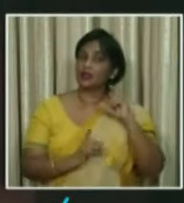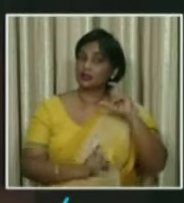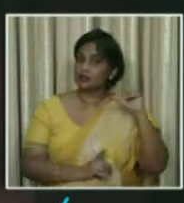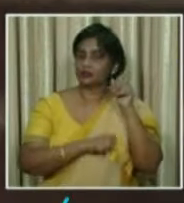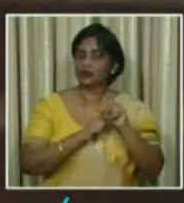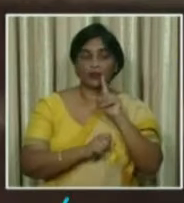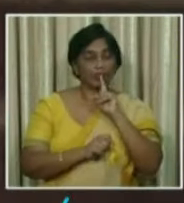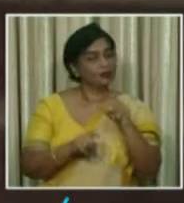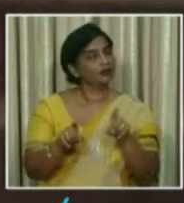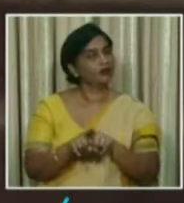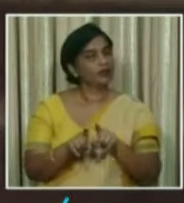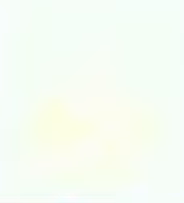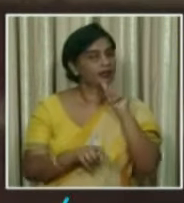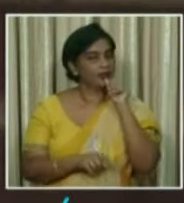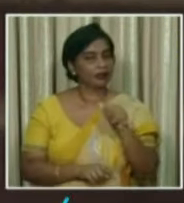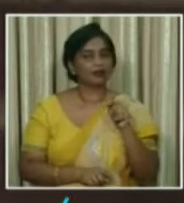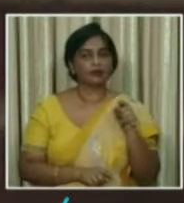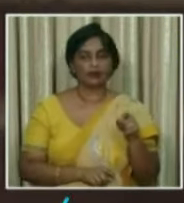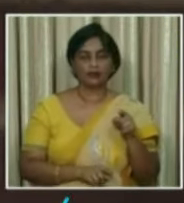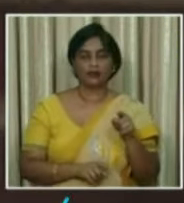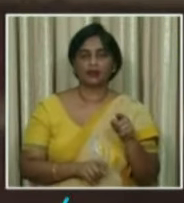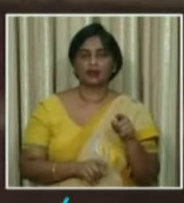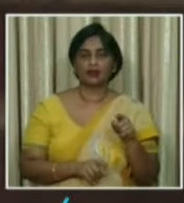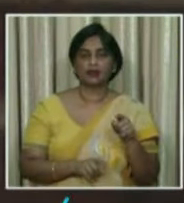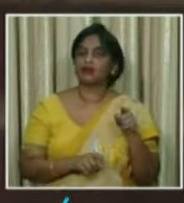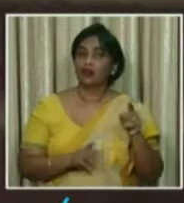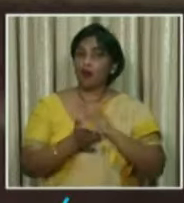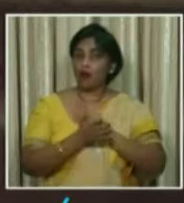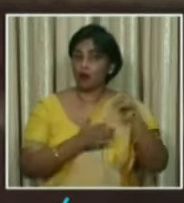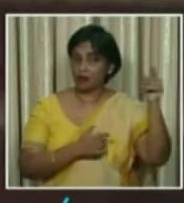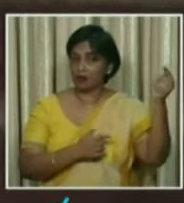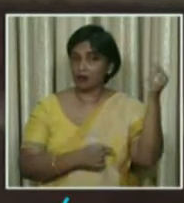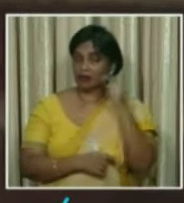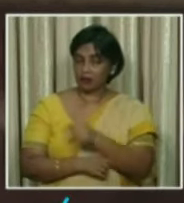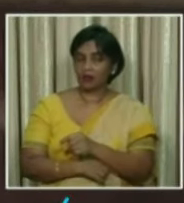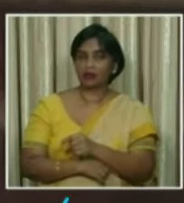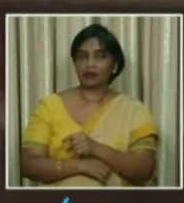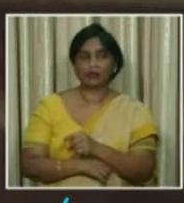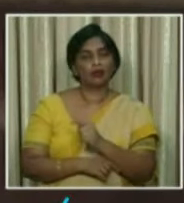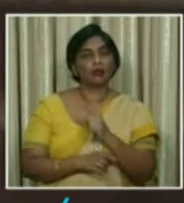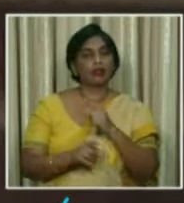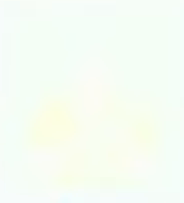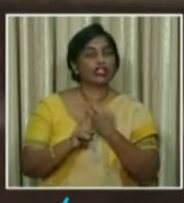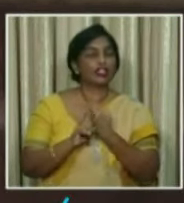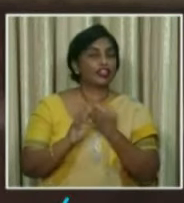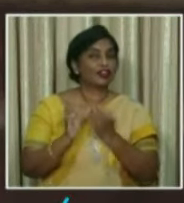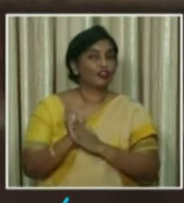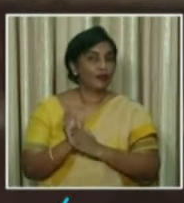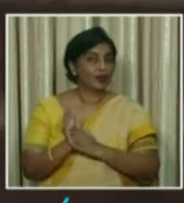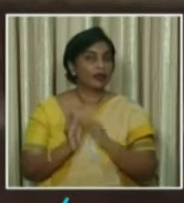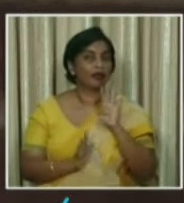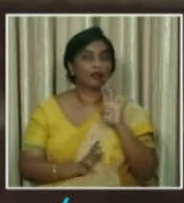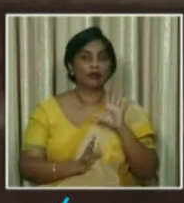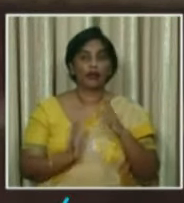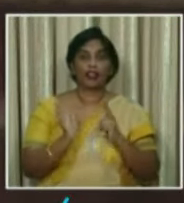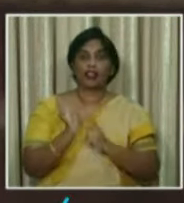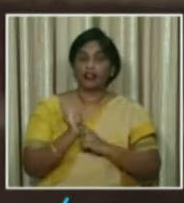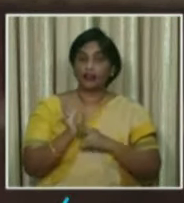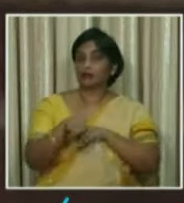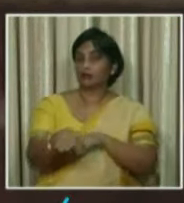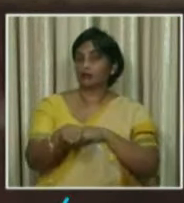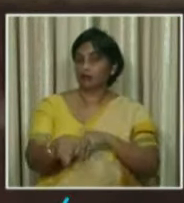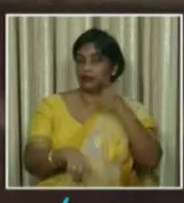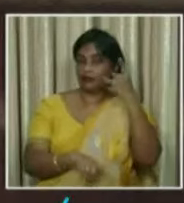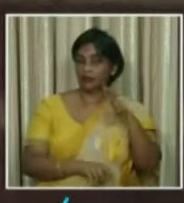පිළි අරගෙන තිබෙනවා. ඇත්තටම මේ බ්‍රුක්ලින් බ්‍රිජ් මැරියට් හෝටලේ ඉඳන් මේ ග්‍රවුන්ඩ් එකට තියෙන්නේ 70.39. නිව්යෝක් වල තියෙන ට්‍රැෆික් එකත් එක්ක